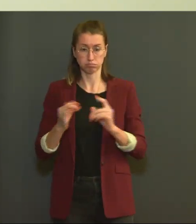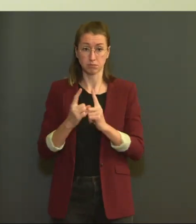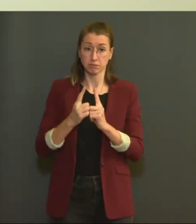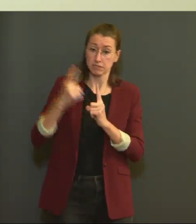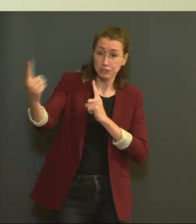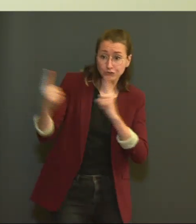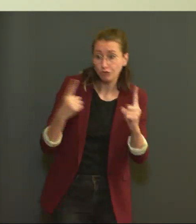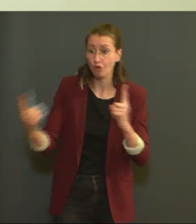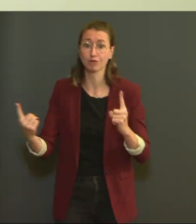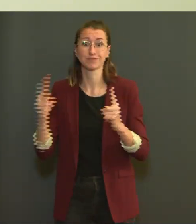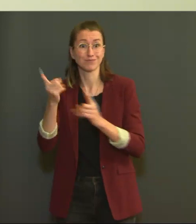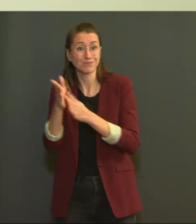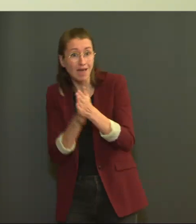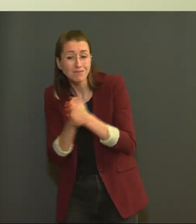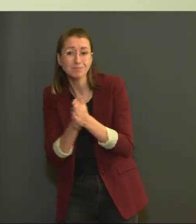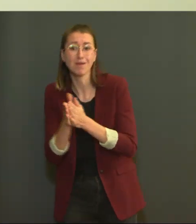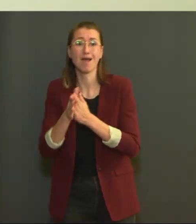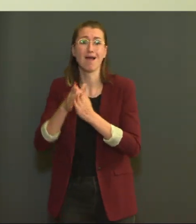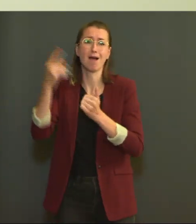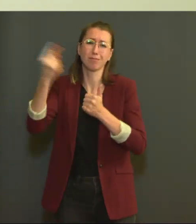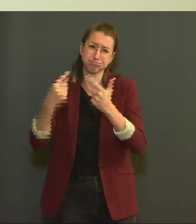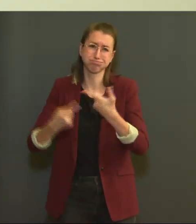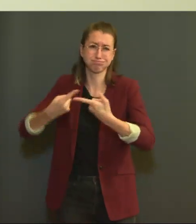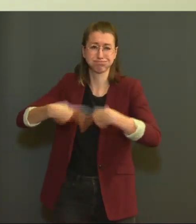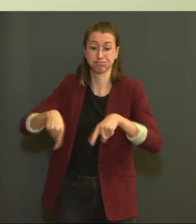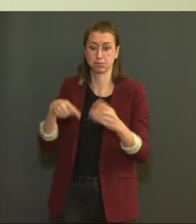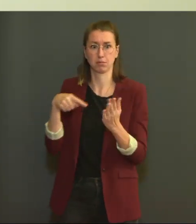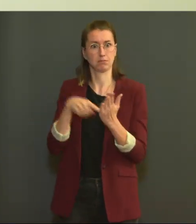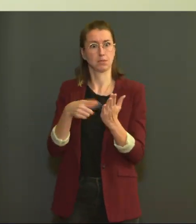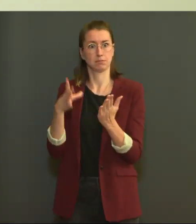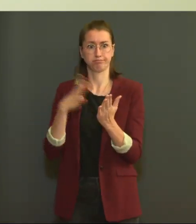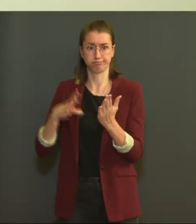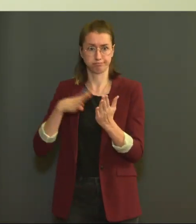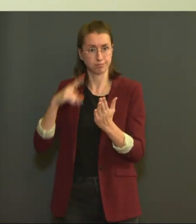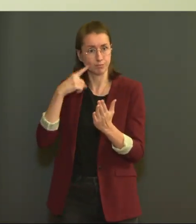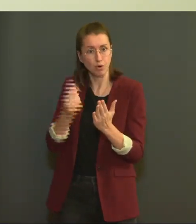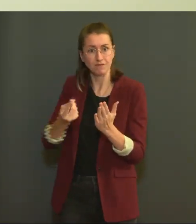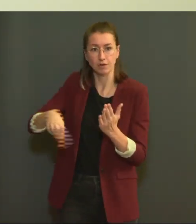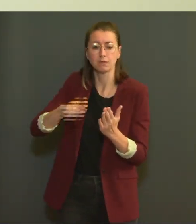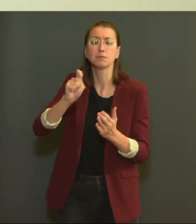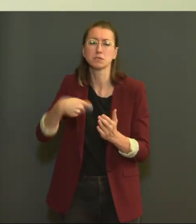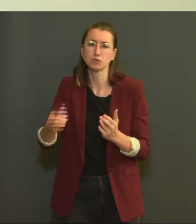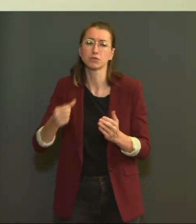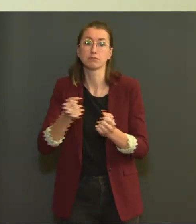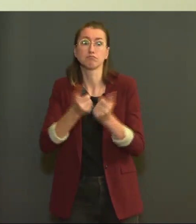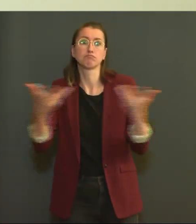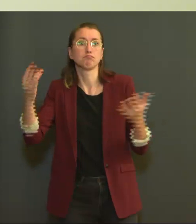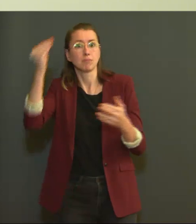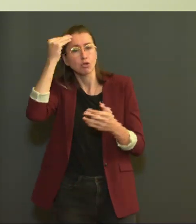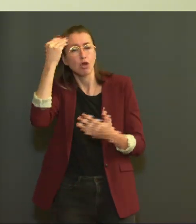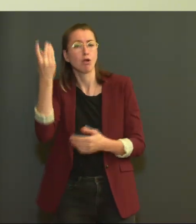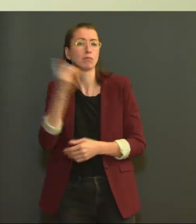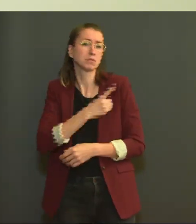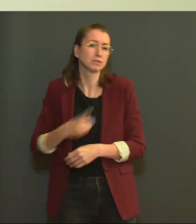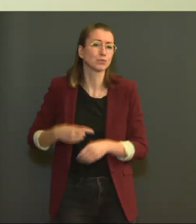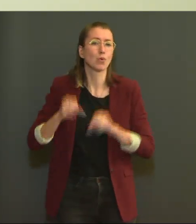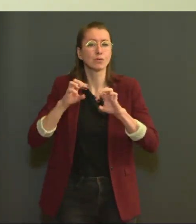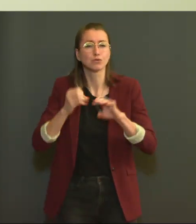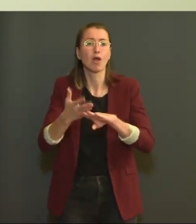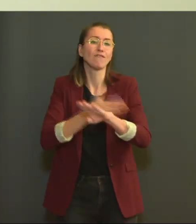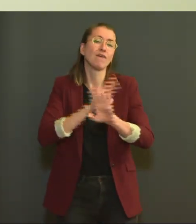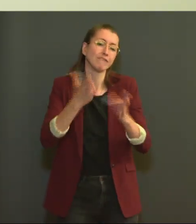Il est évident que beaucoup d'écoles, beaucoup de directions, beaucoup d'enseignants ont déjà abordé la situation avec leurs élèves. Cette